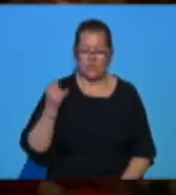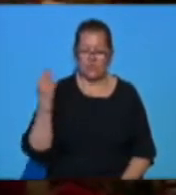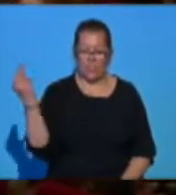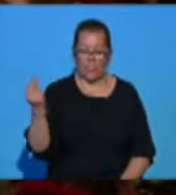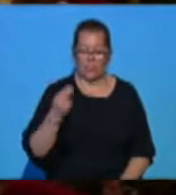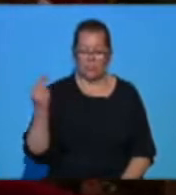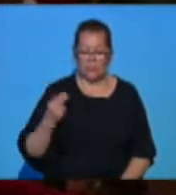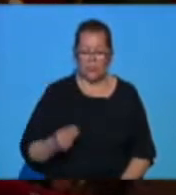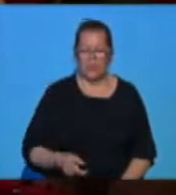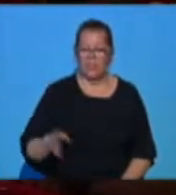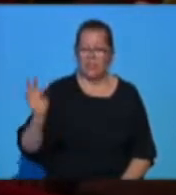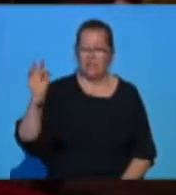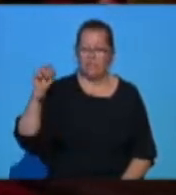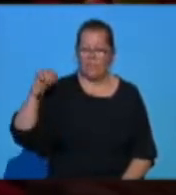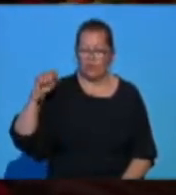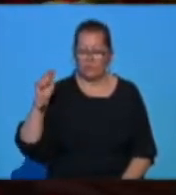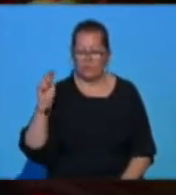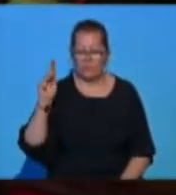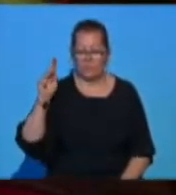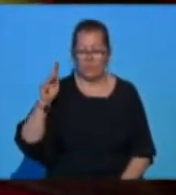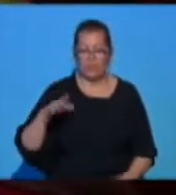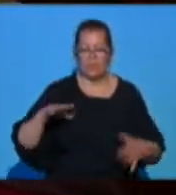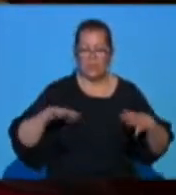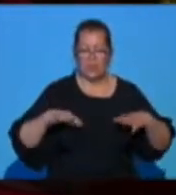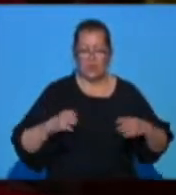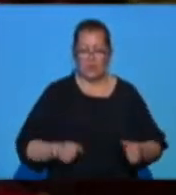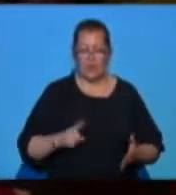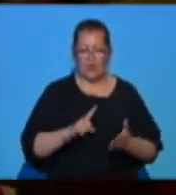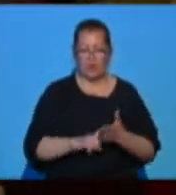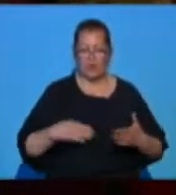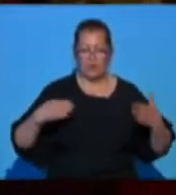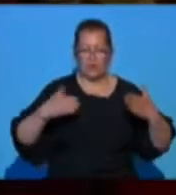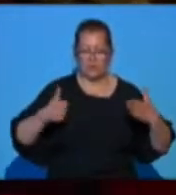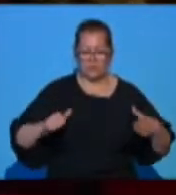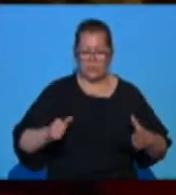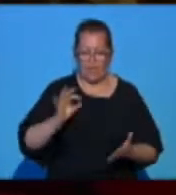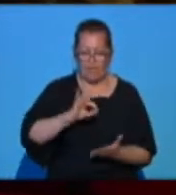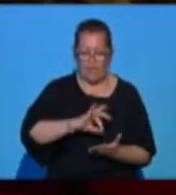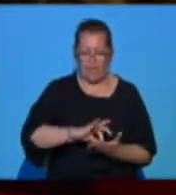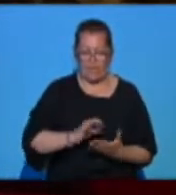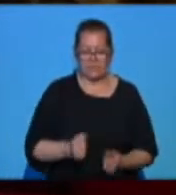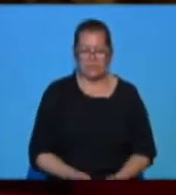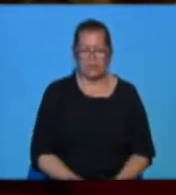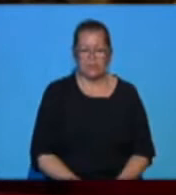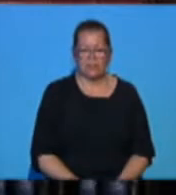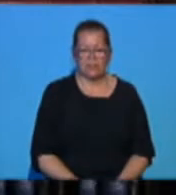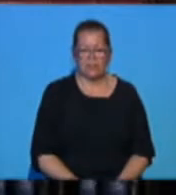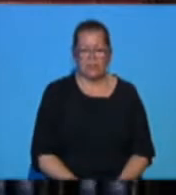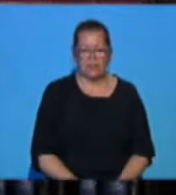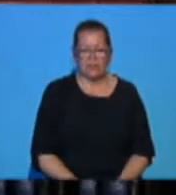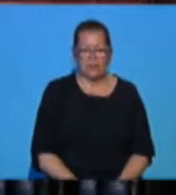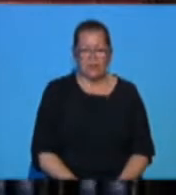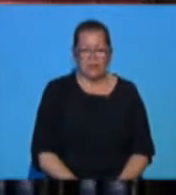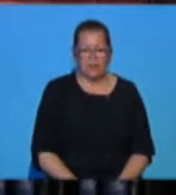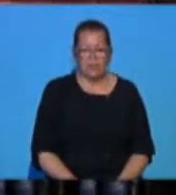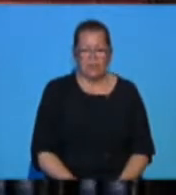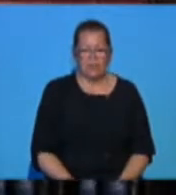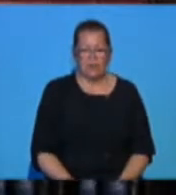înființarea Frontului de Liberare a Quebecului din 1960 până în prezent.